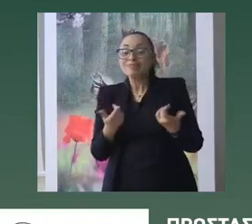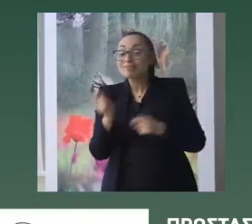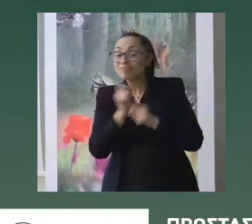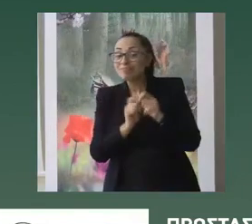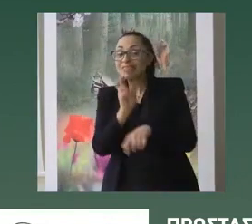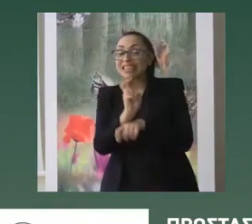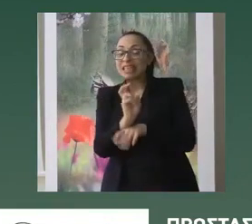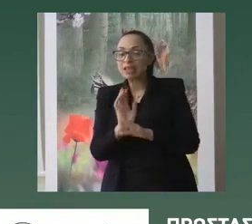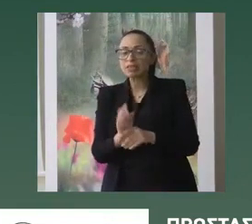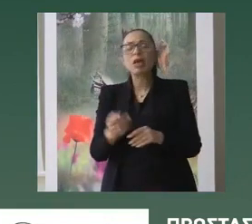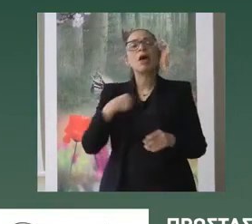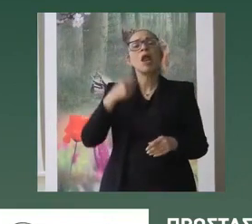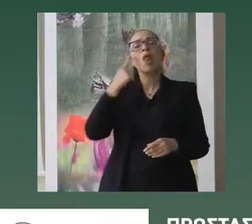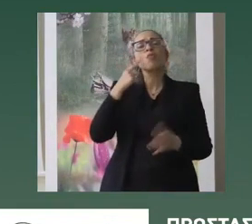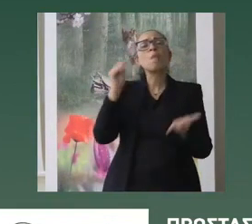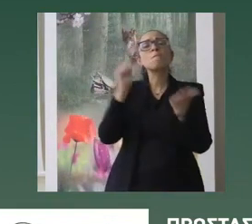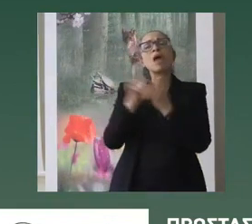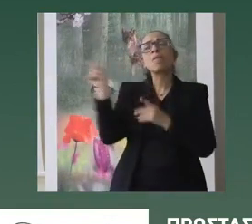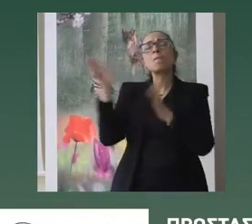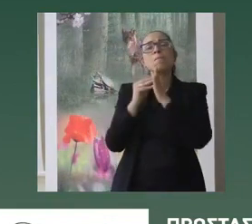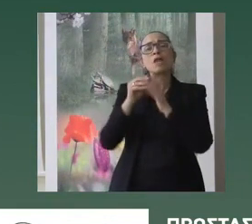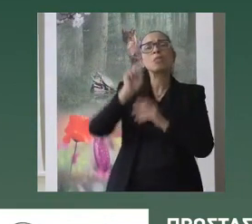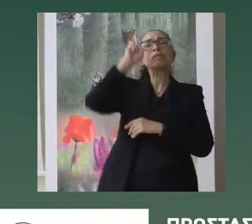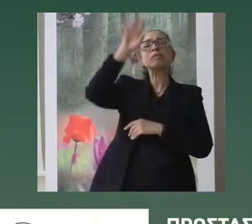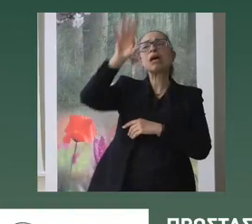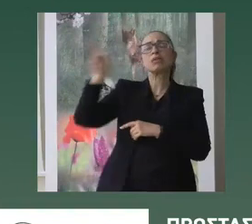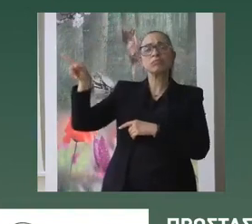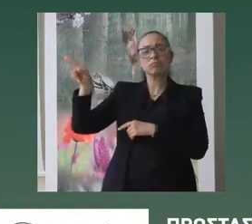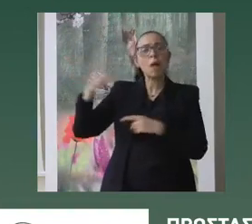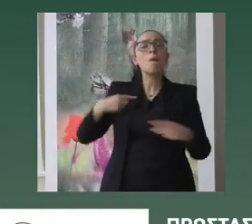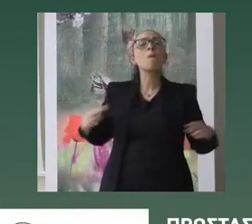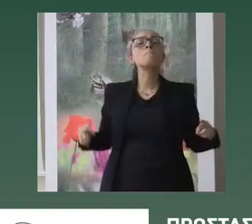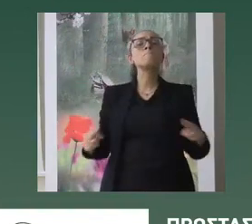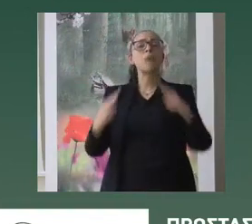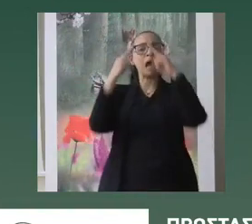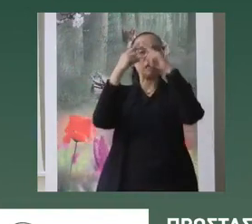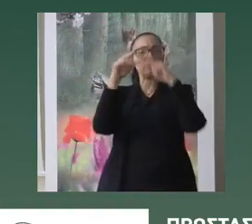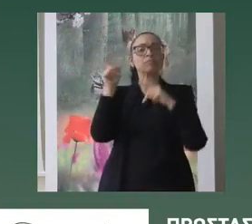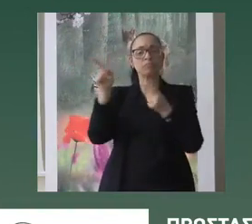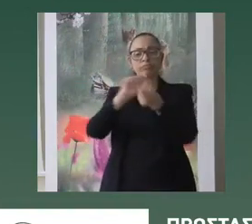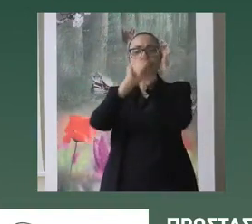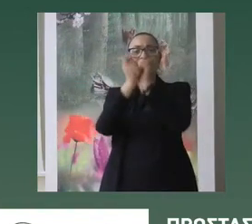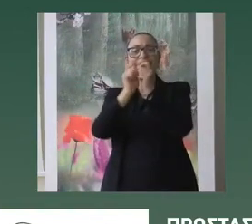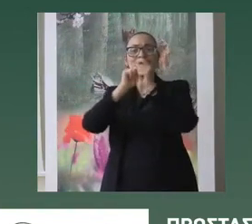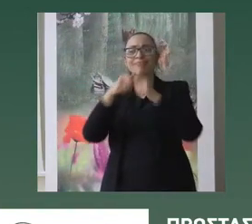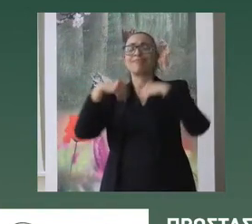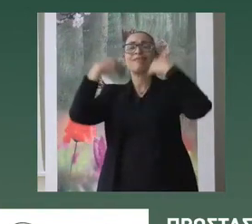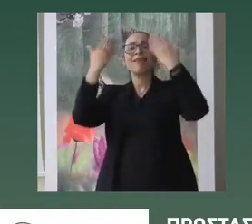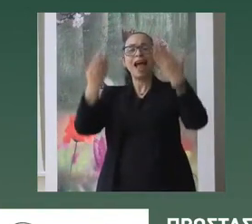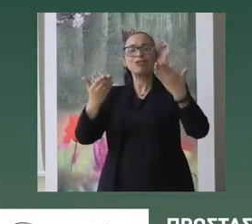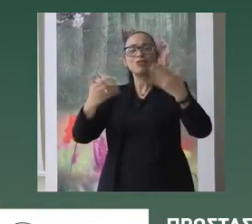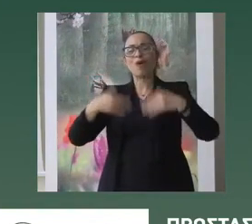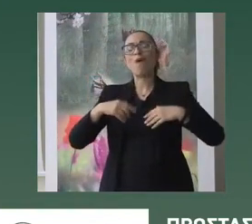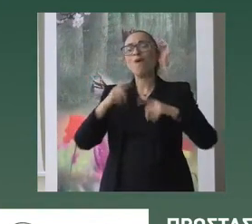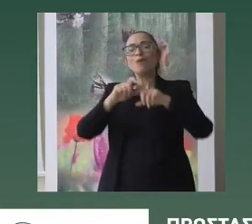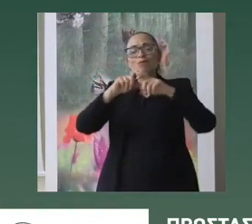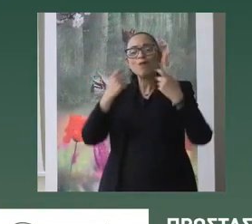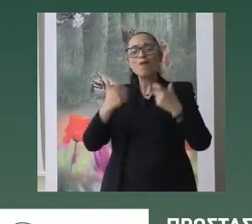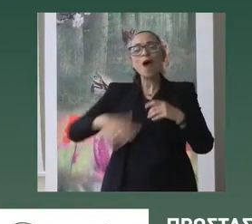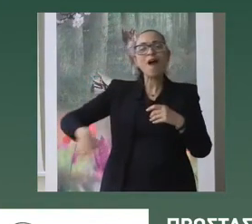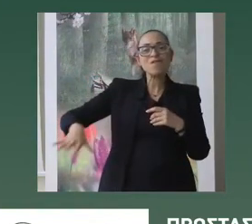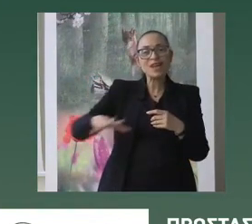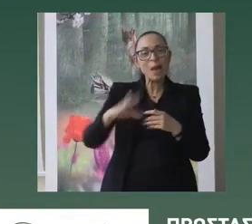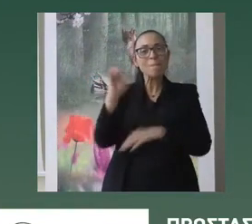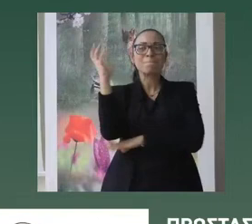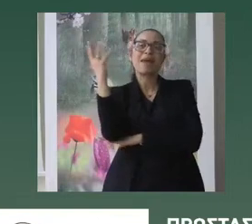να δούμε πάλι μερικές ξένες πόλεις. Στο Παρίσι μετατρέπουν τις σχολικές αυλές σε μικρά πάρκα για να